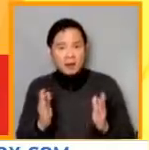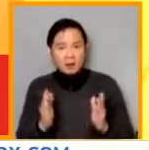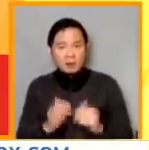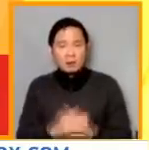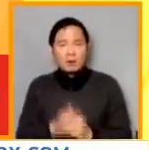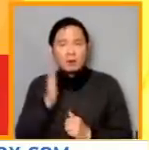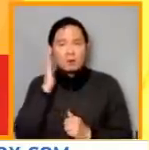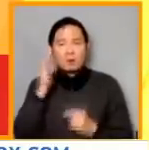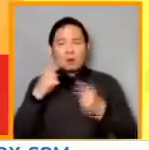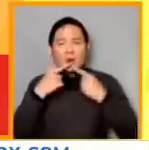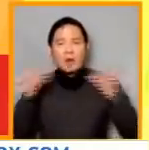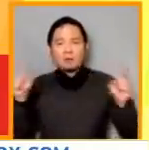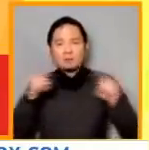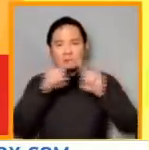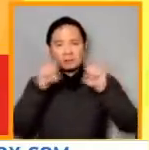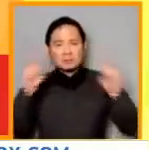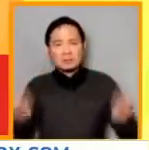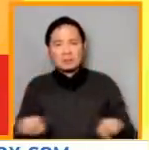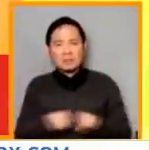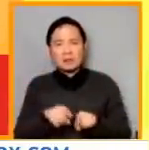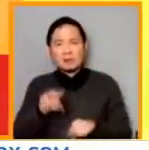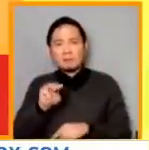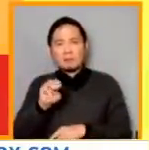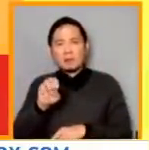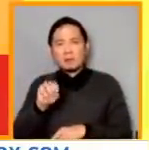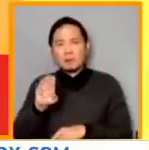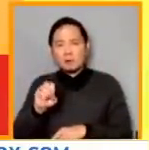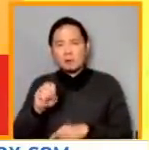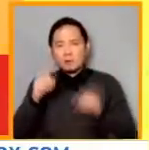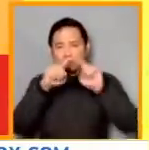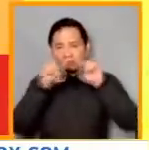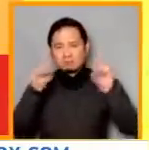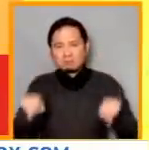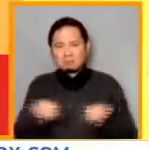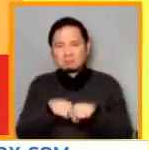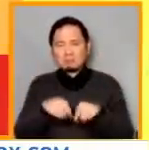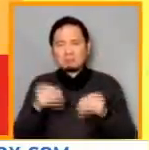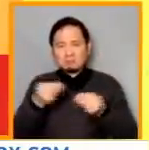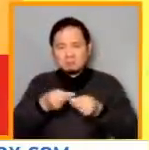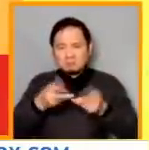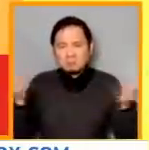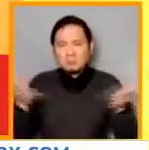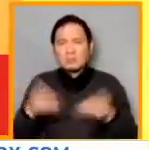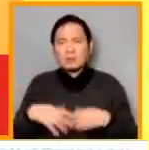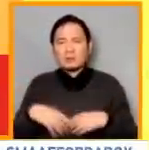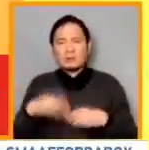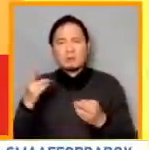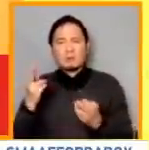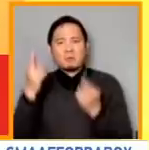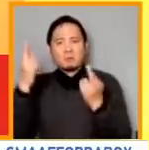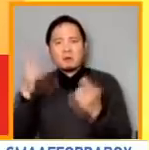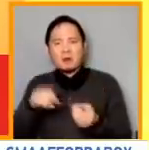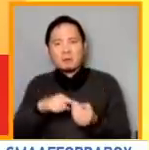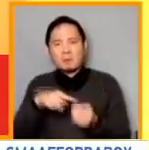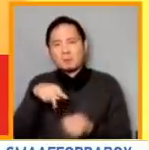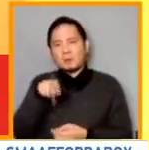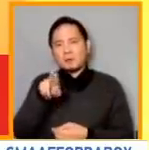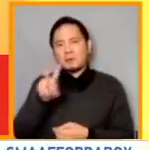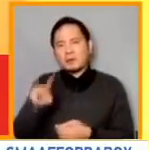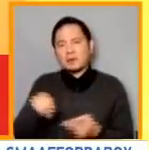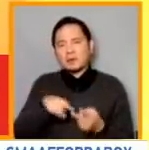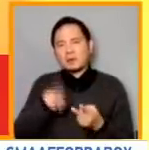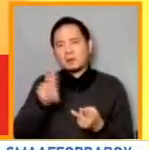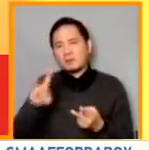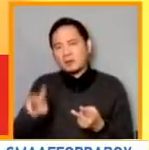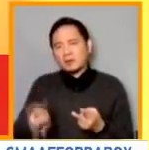ang LTFRB doon sa rekomendasyon nila na pwede nang bumiyahe ang UB at saka PUJ, malaking tulong yon para sa mananakay. Siguro babalik